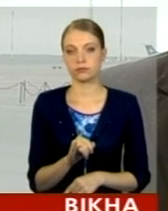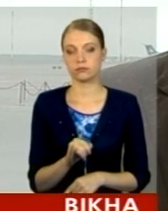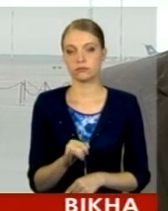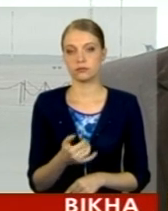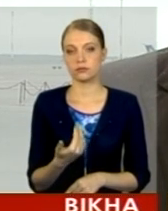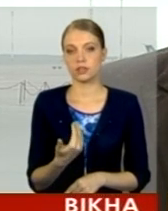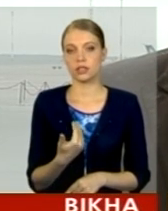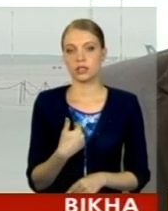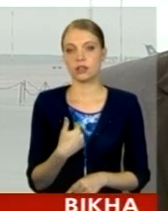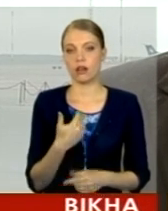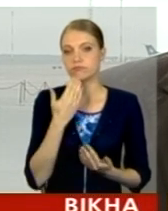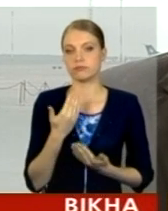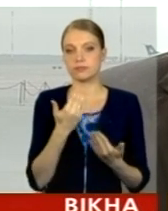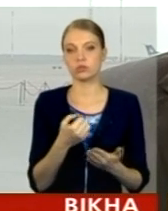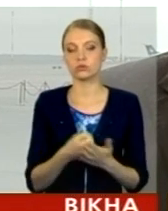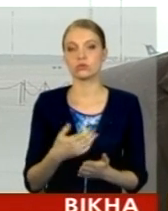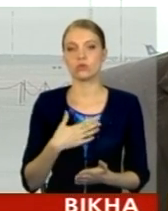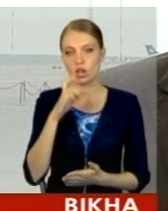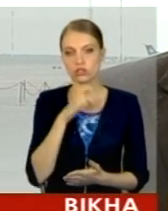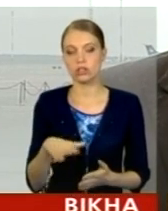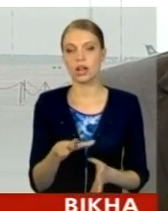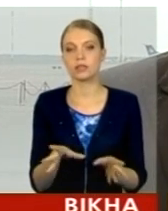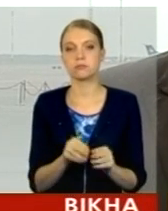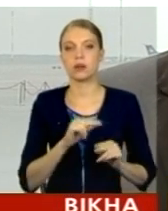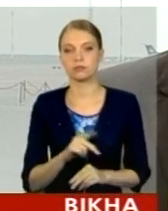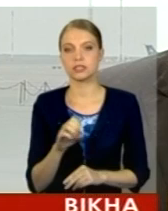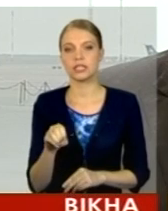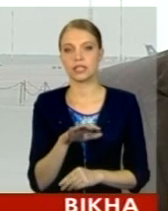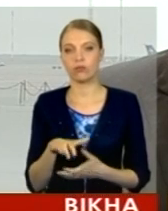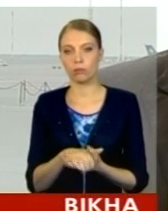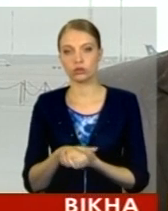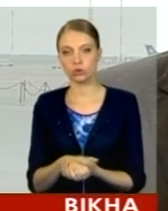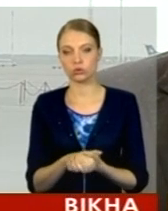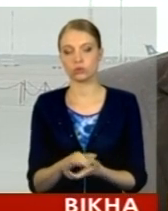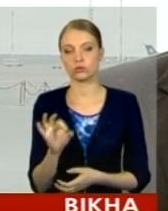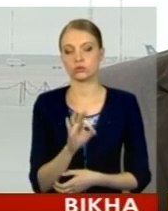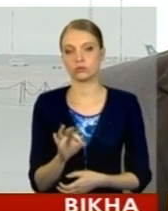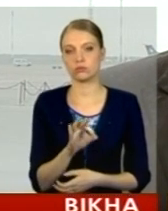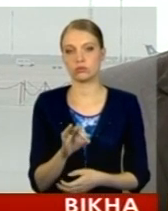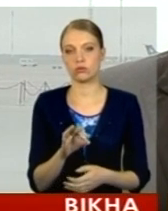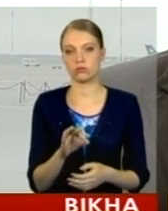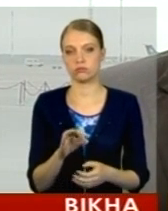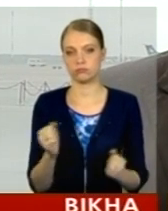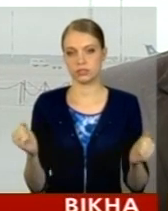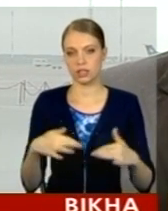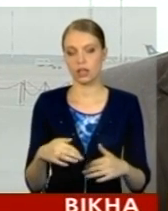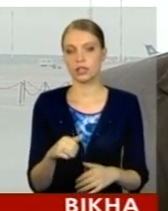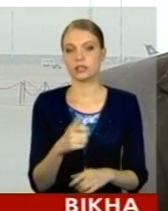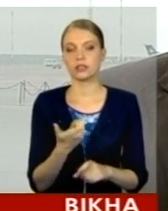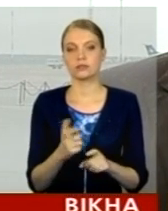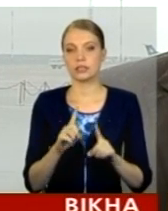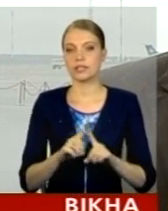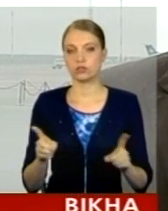я звернуся до наших країн-партнерів з Європейського Союзу про скликання